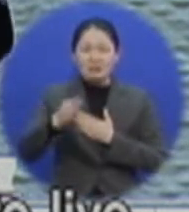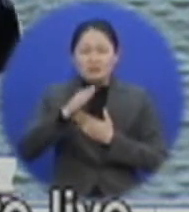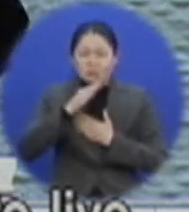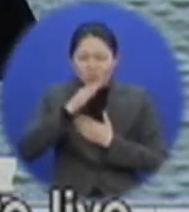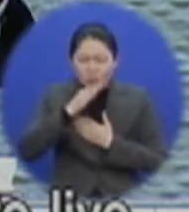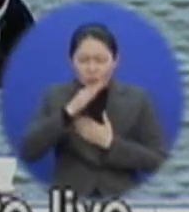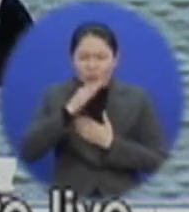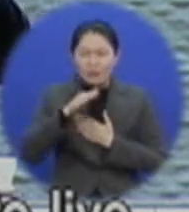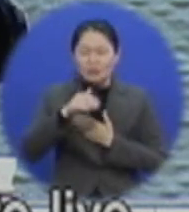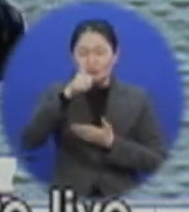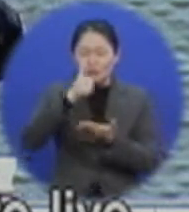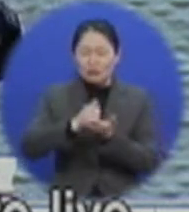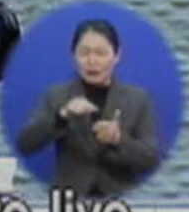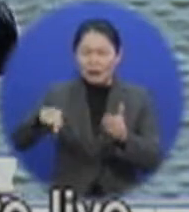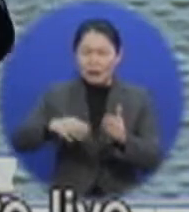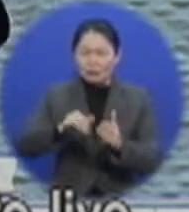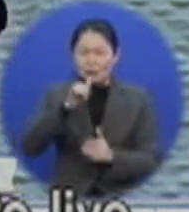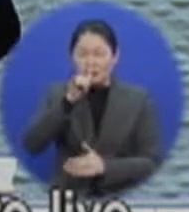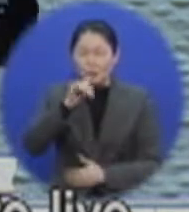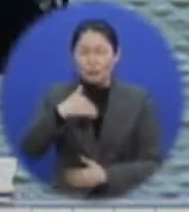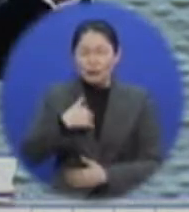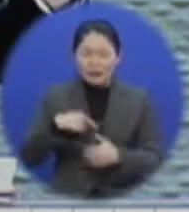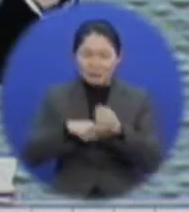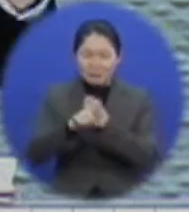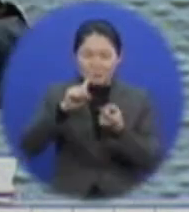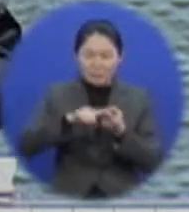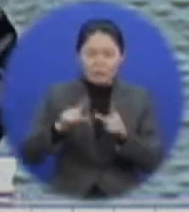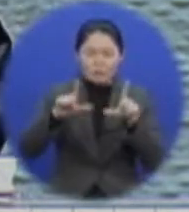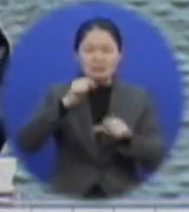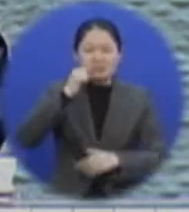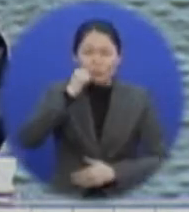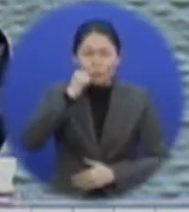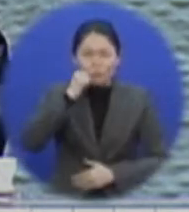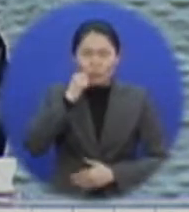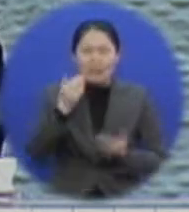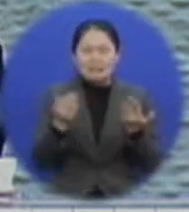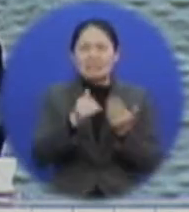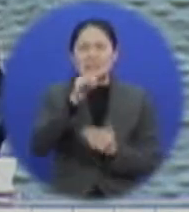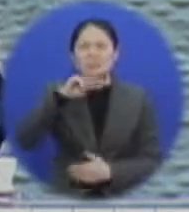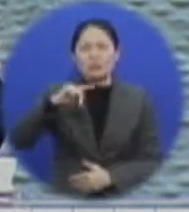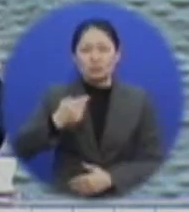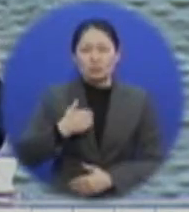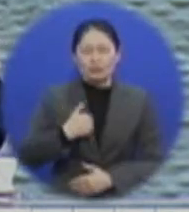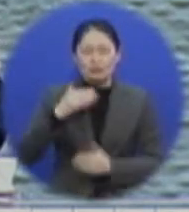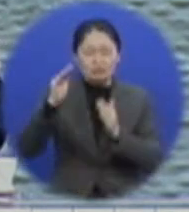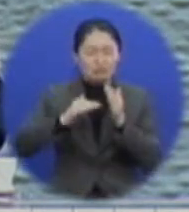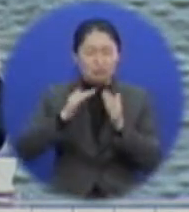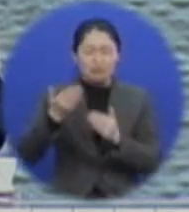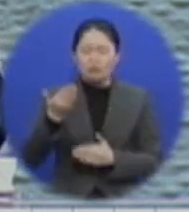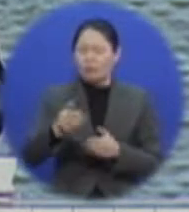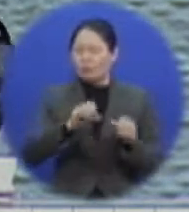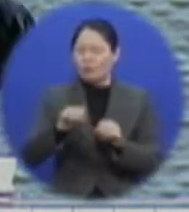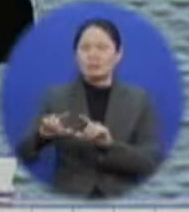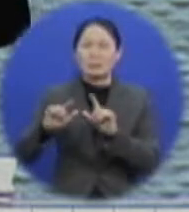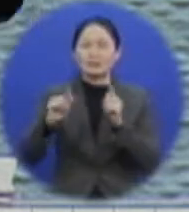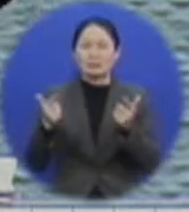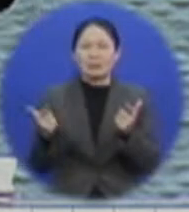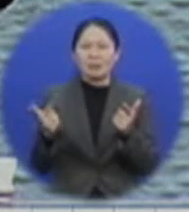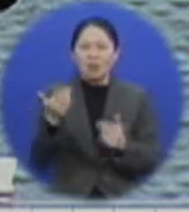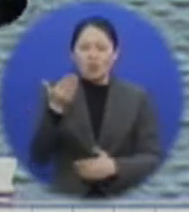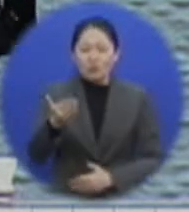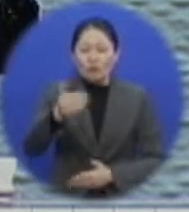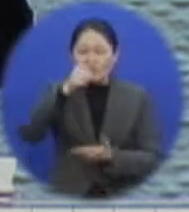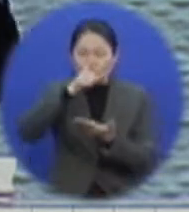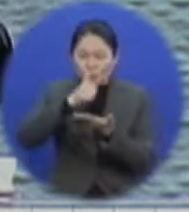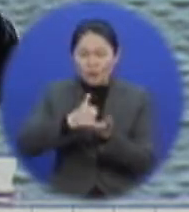정말 취해 가운데 있고 내 뜻대로 살지 못했던 일이 있다 할지라도 나는 절대로 너를 버리지 않아 그리고 너의